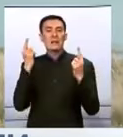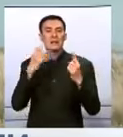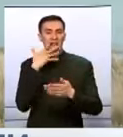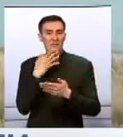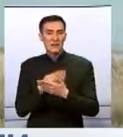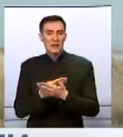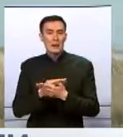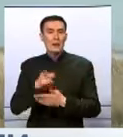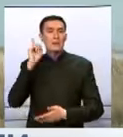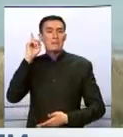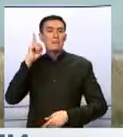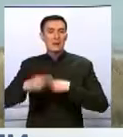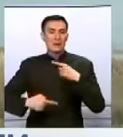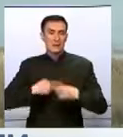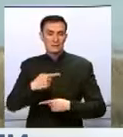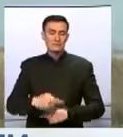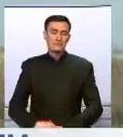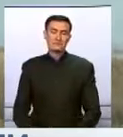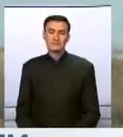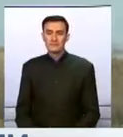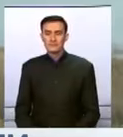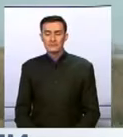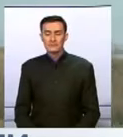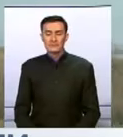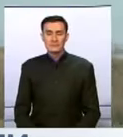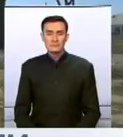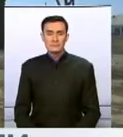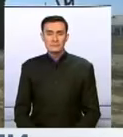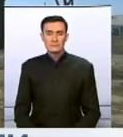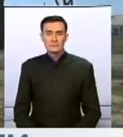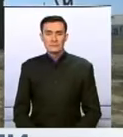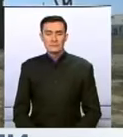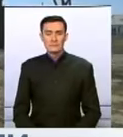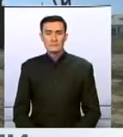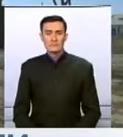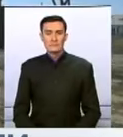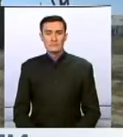предков. Сабина Торгаева, Аскарбек Казангаб, Хабар 24, Костанайская область.